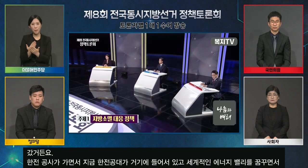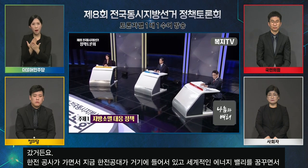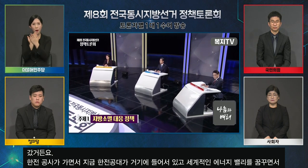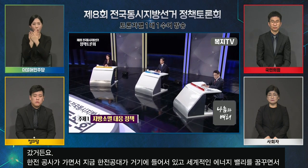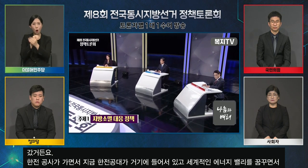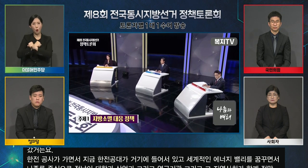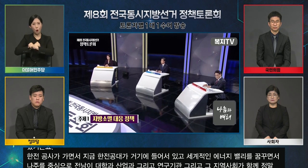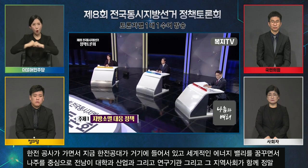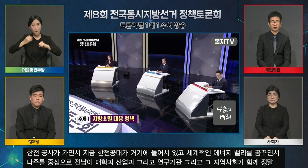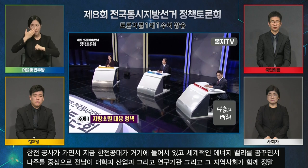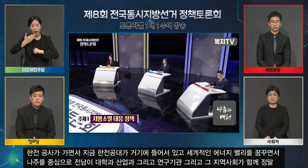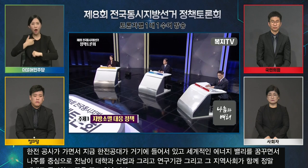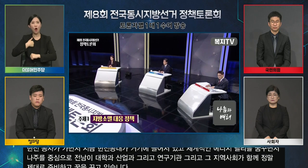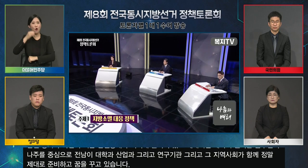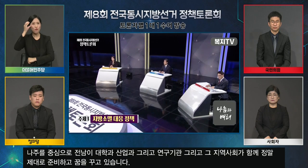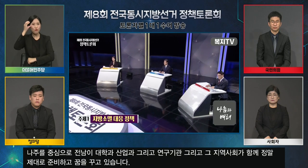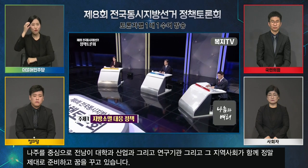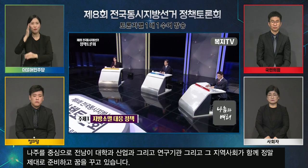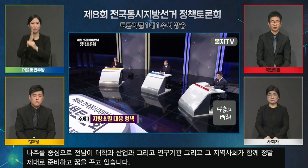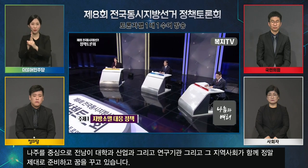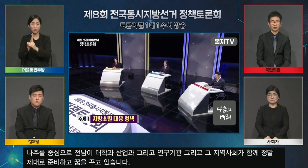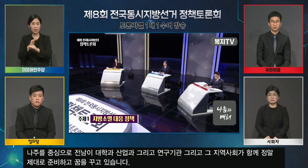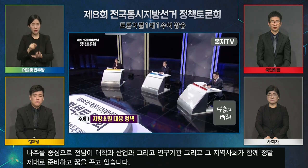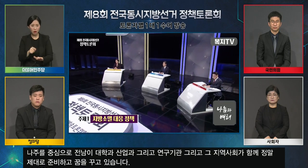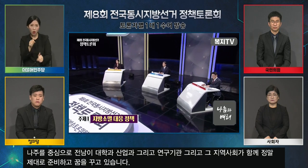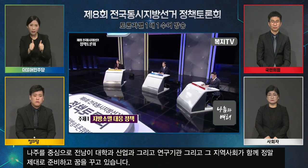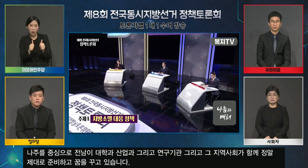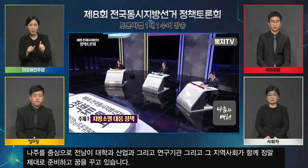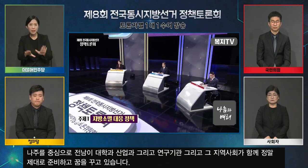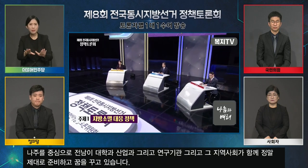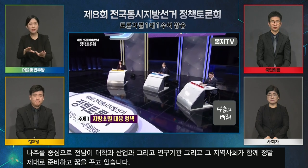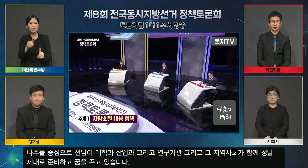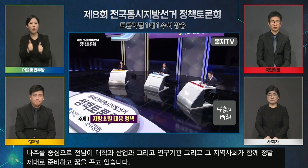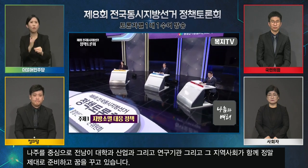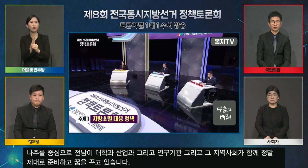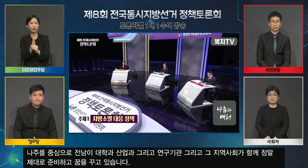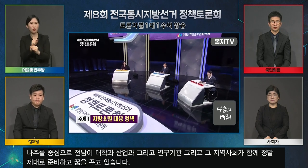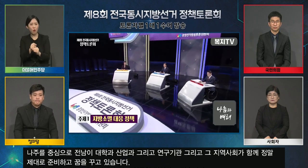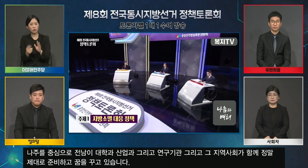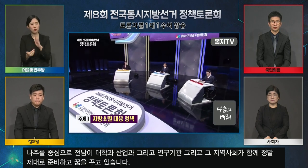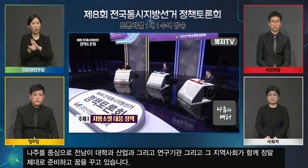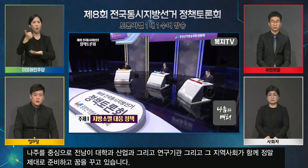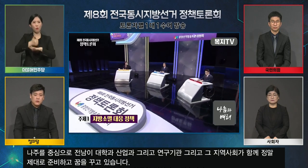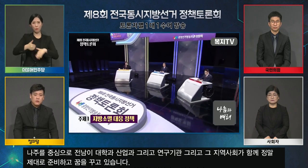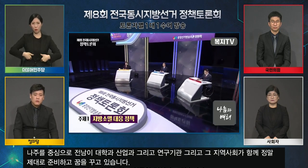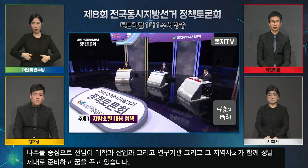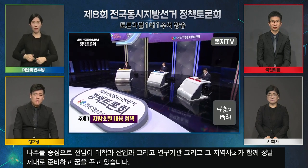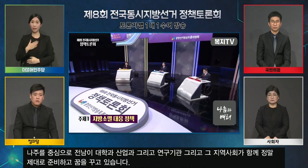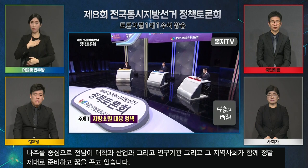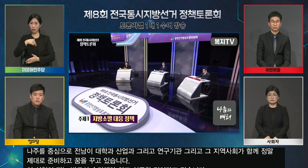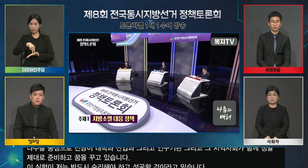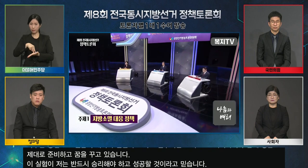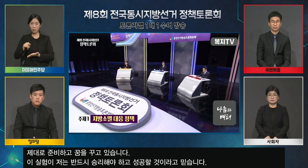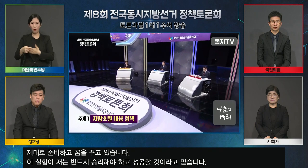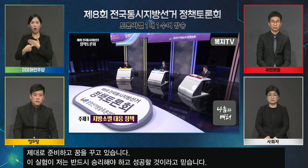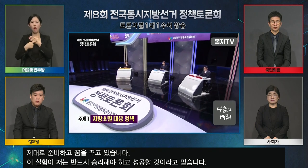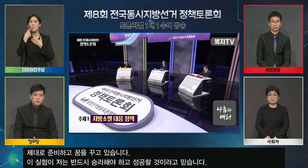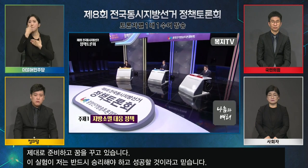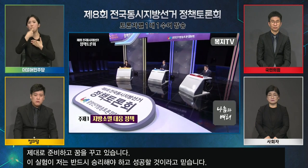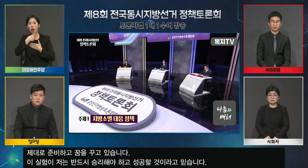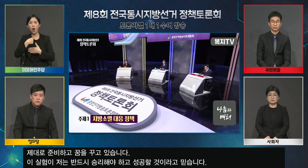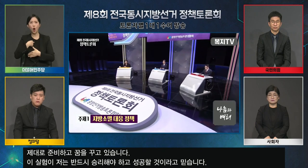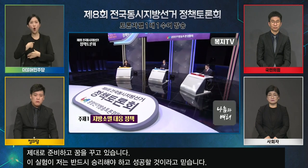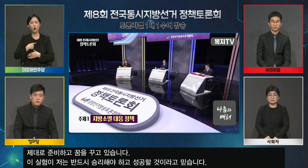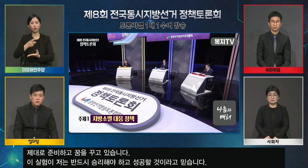승리해야 하고 성공할 것이라고 믿습니다. 저는 말로만 규제 완화 혹은 도와주겠다.